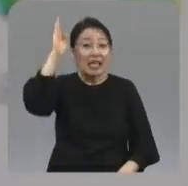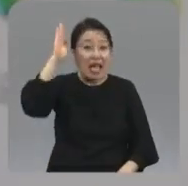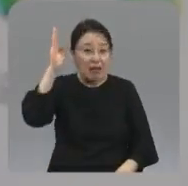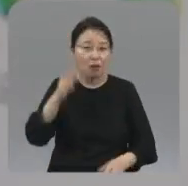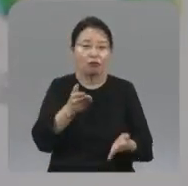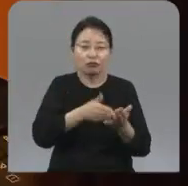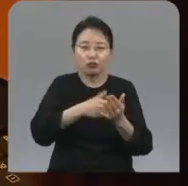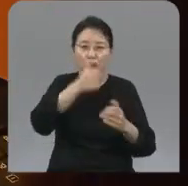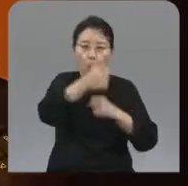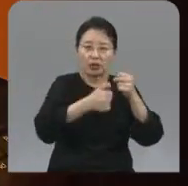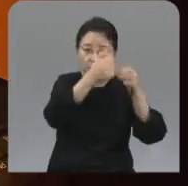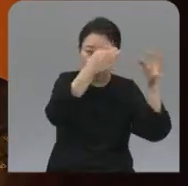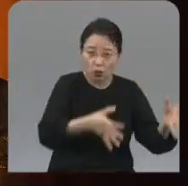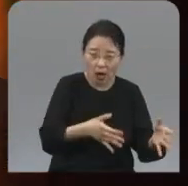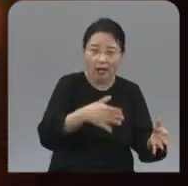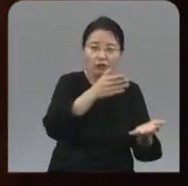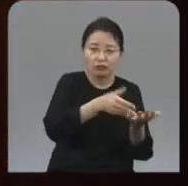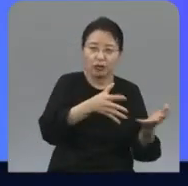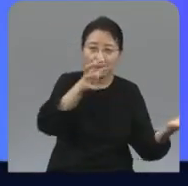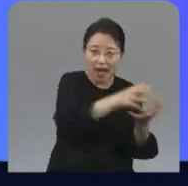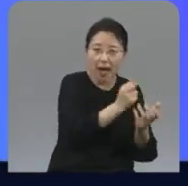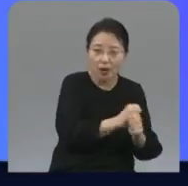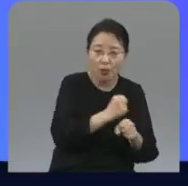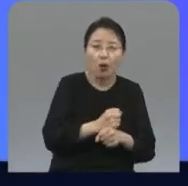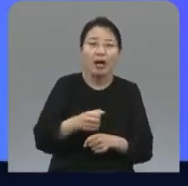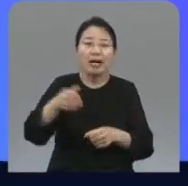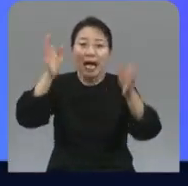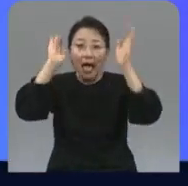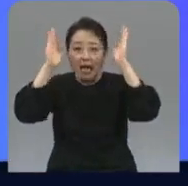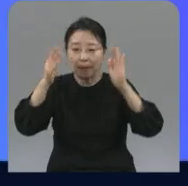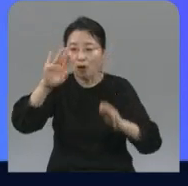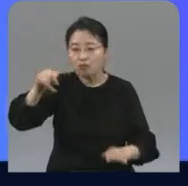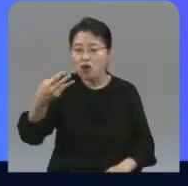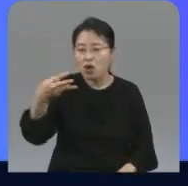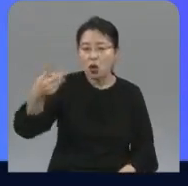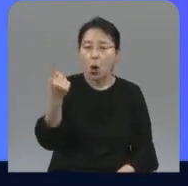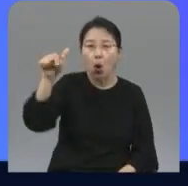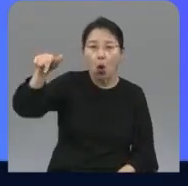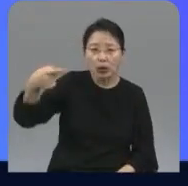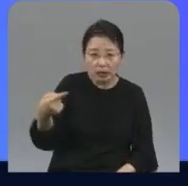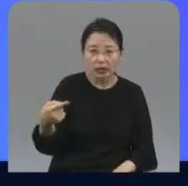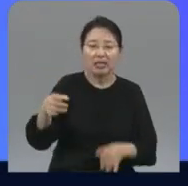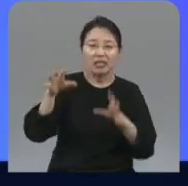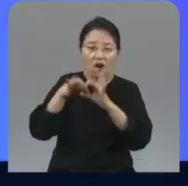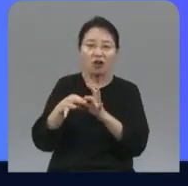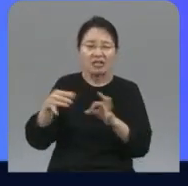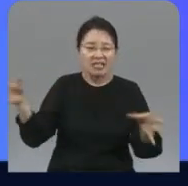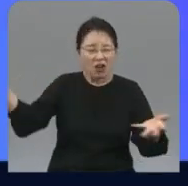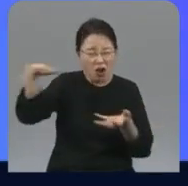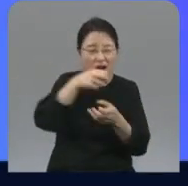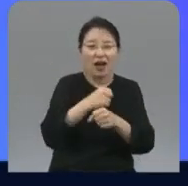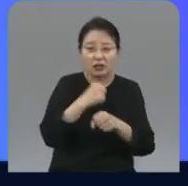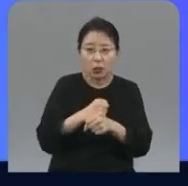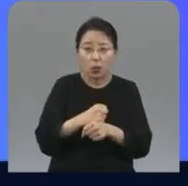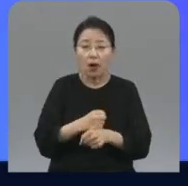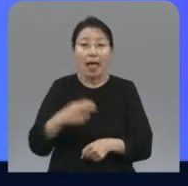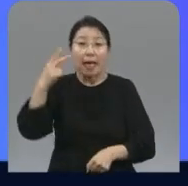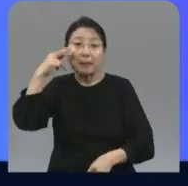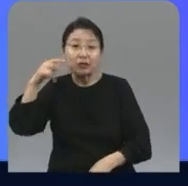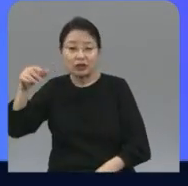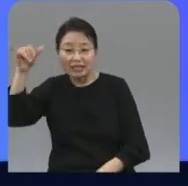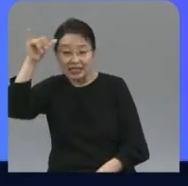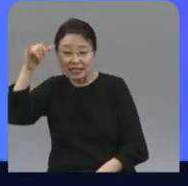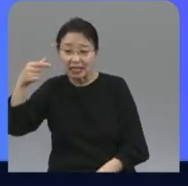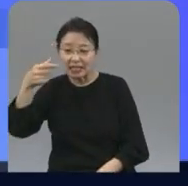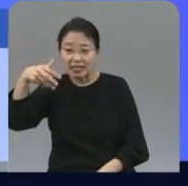nächsten Monat sein neues ki-modell Hyper clover Ex vorstellen es beherrscht Daten in koreanischer Sprache